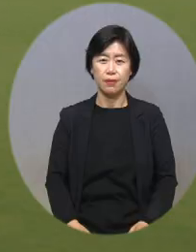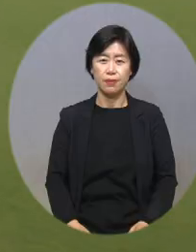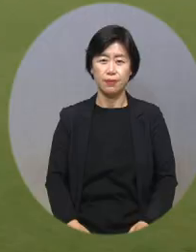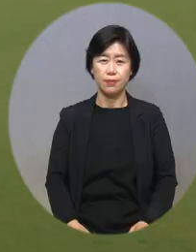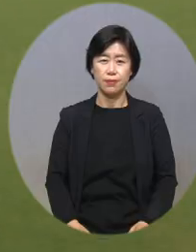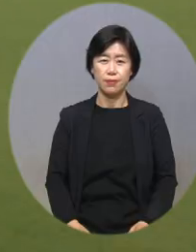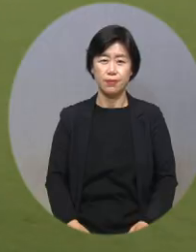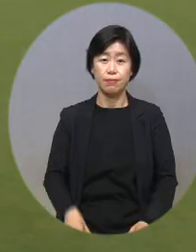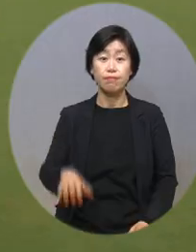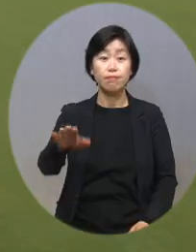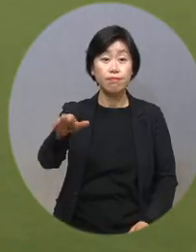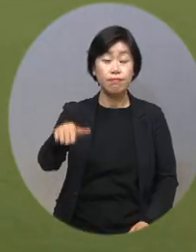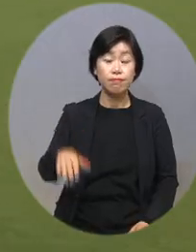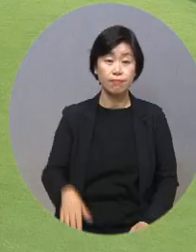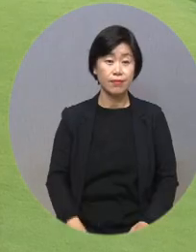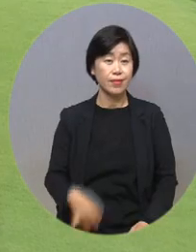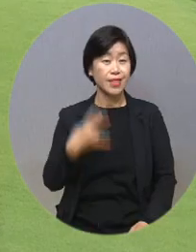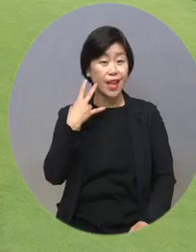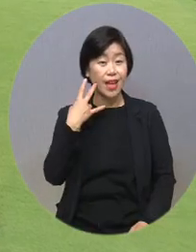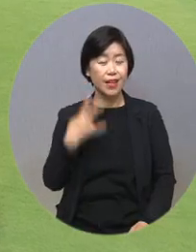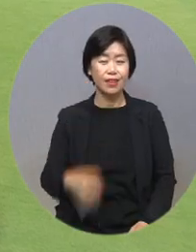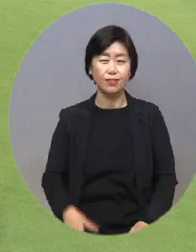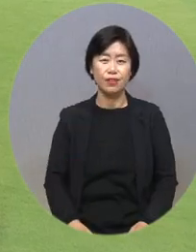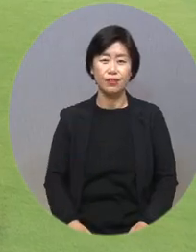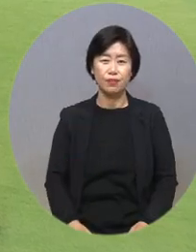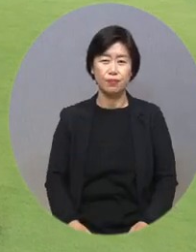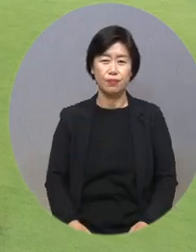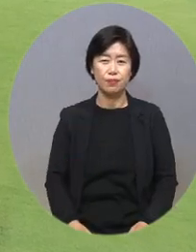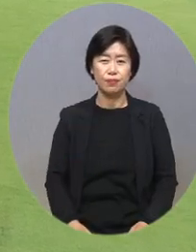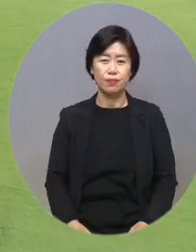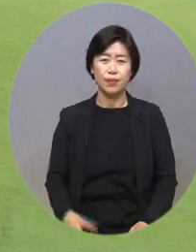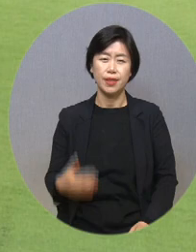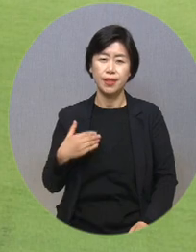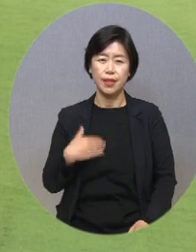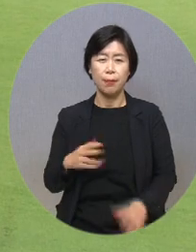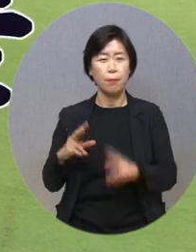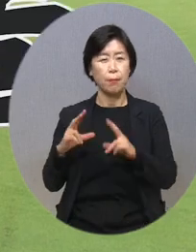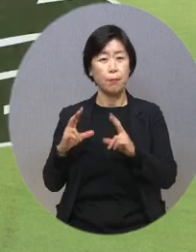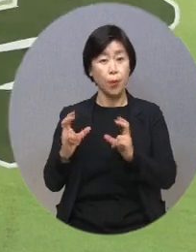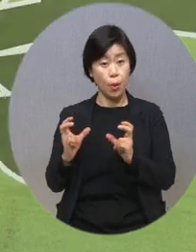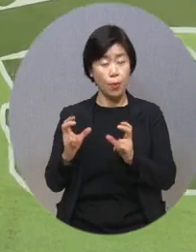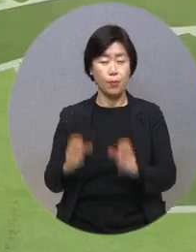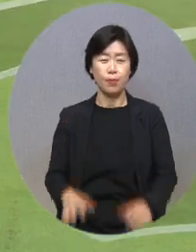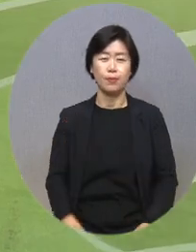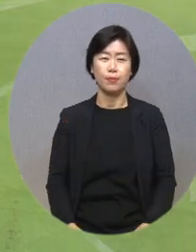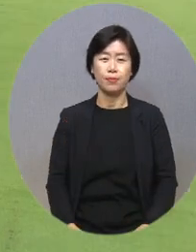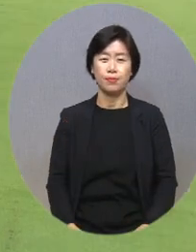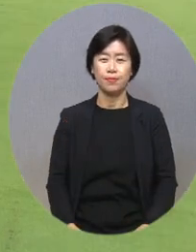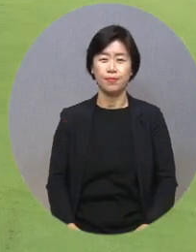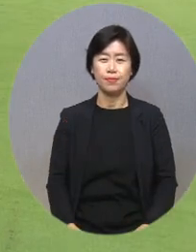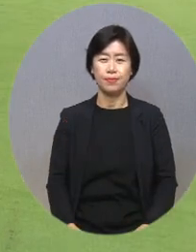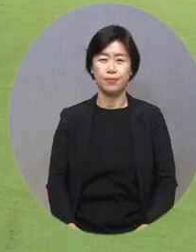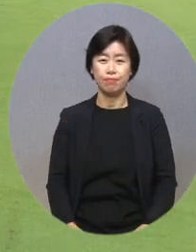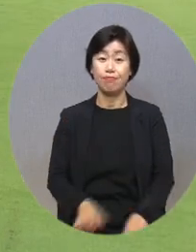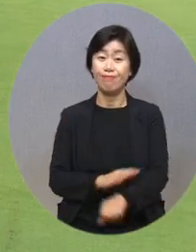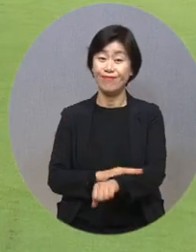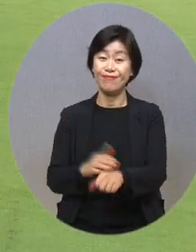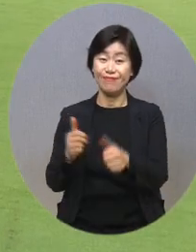기버 기버 기버 기버. 네. 아, 네. 네. 네. 볼. 아, 잘했어,